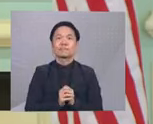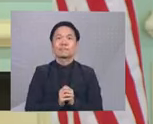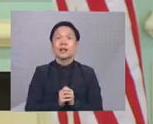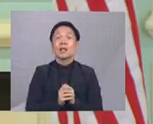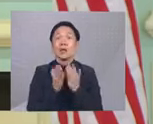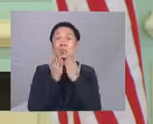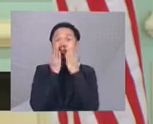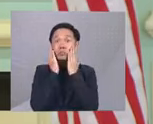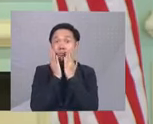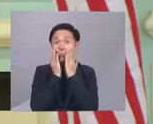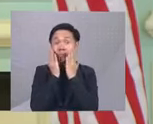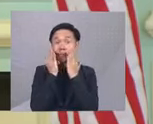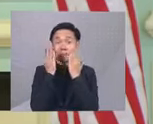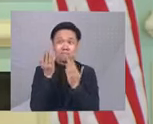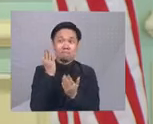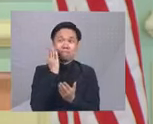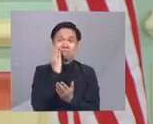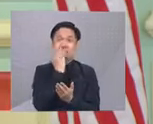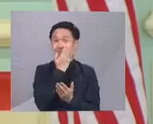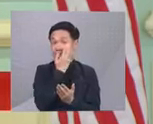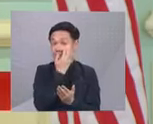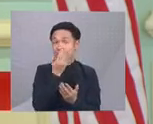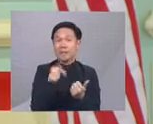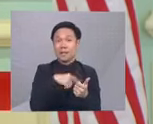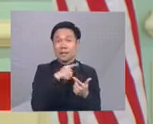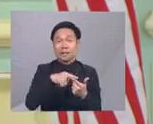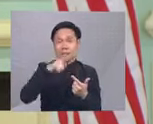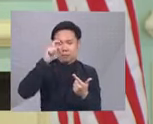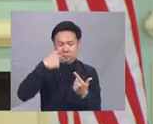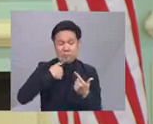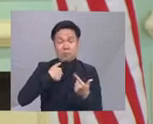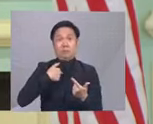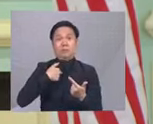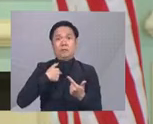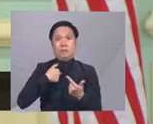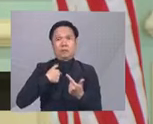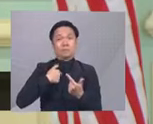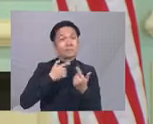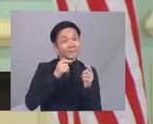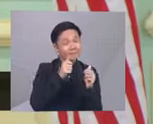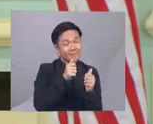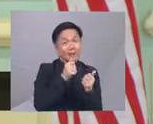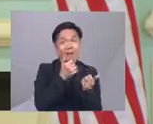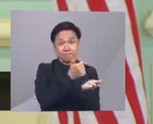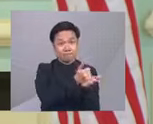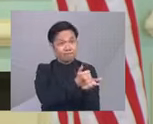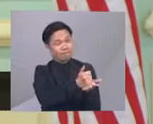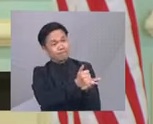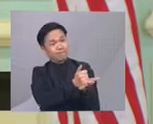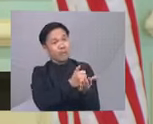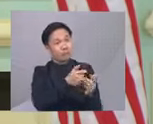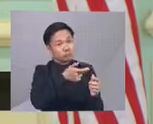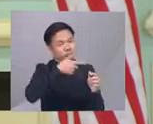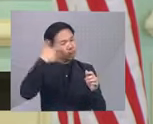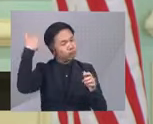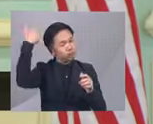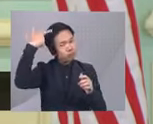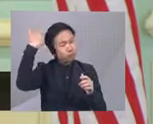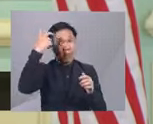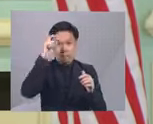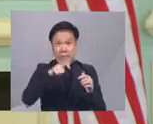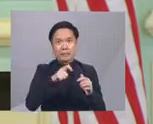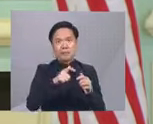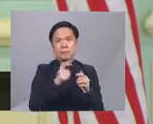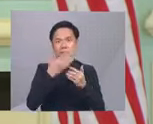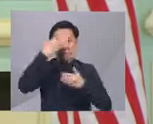yang pentingnya adalah face shield yang perlu dipakai oleh apa nama pendandan tersebut. Dan mereka